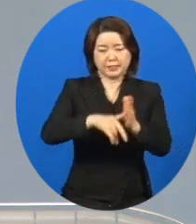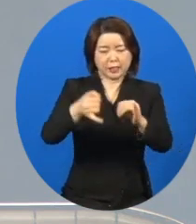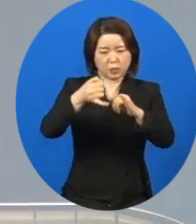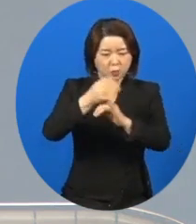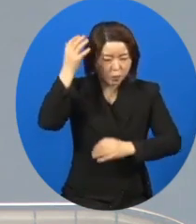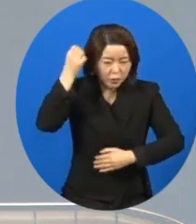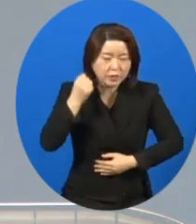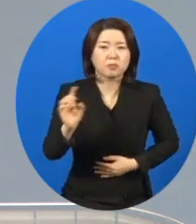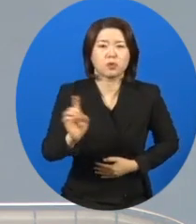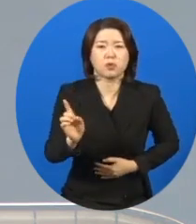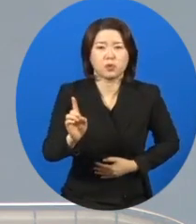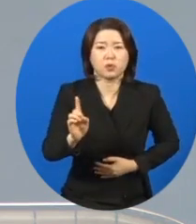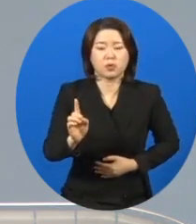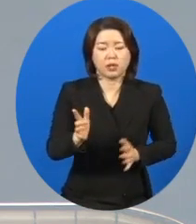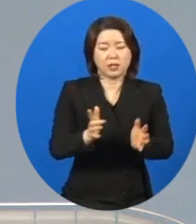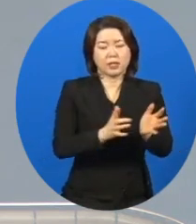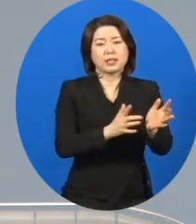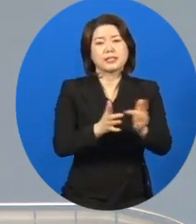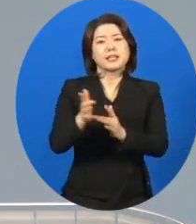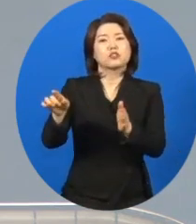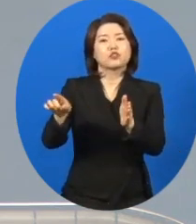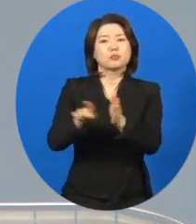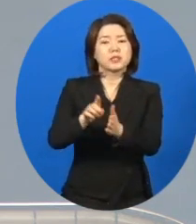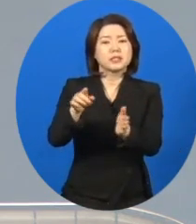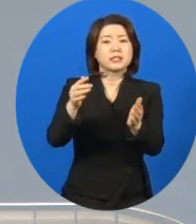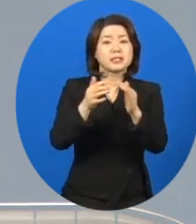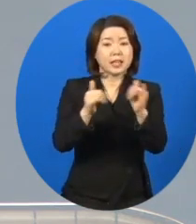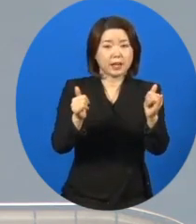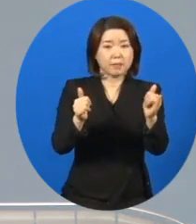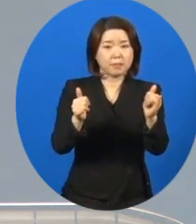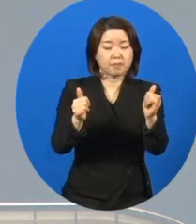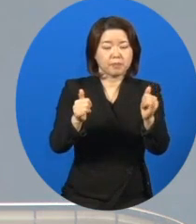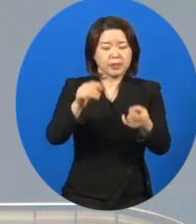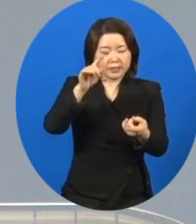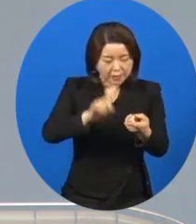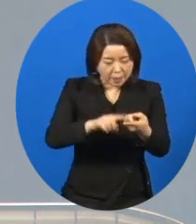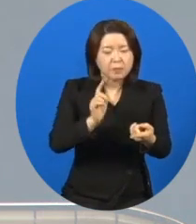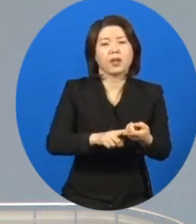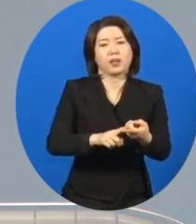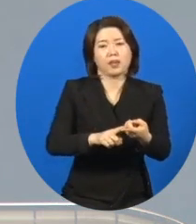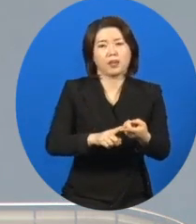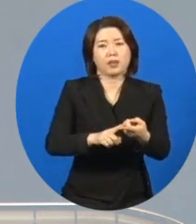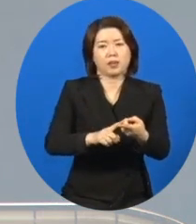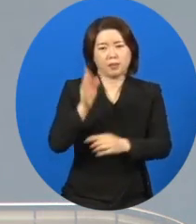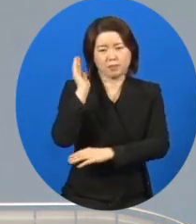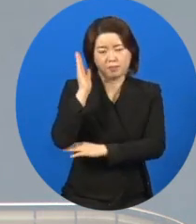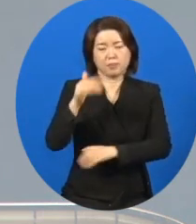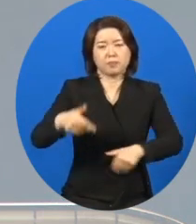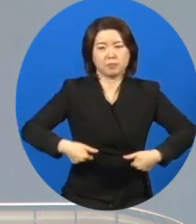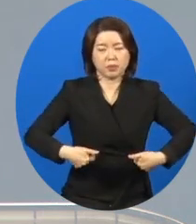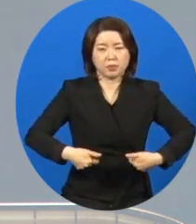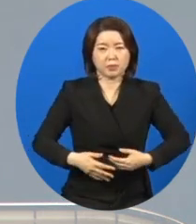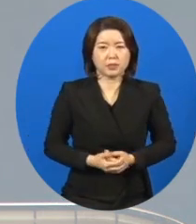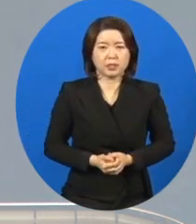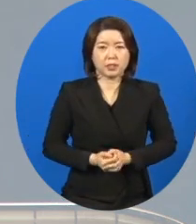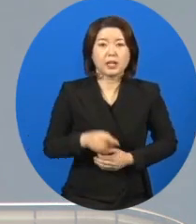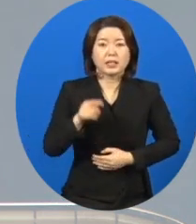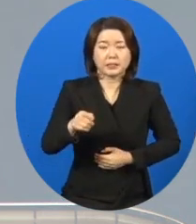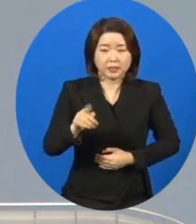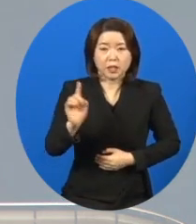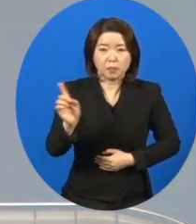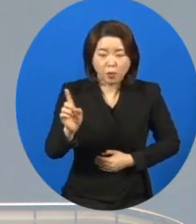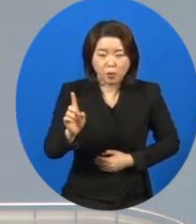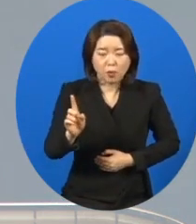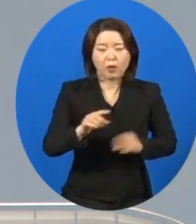것은 예수 믿는 사람은 예수 믿는 사람다워야 한다는 것. 그게